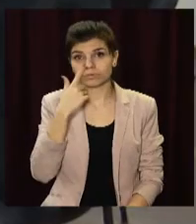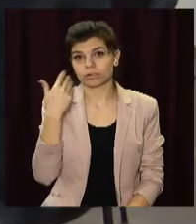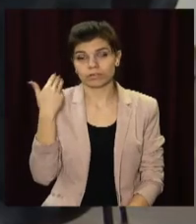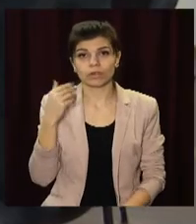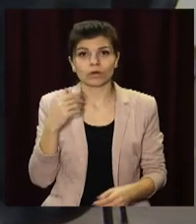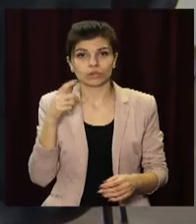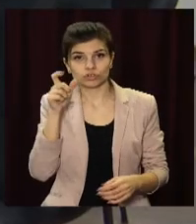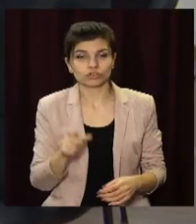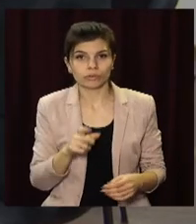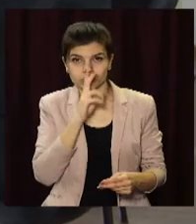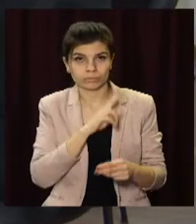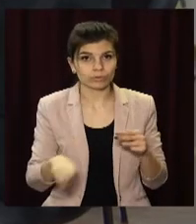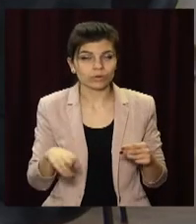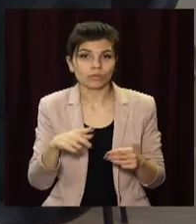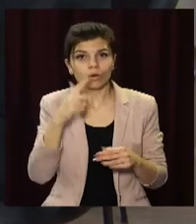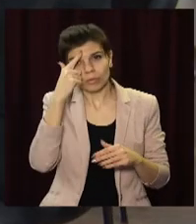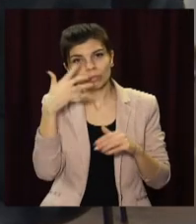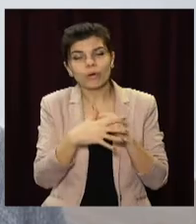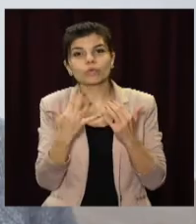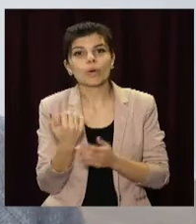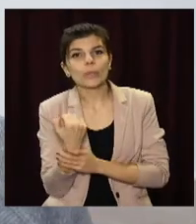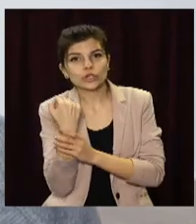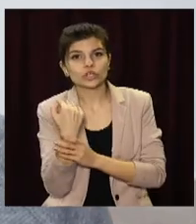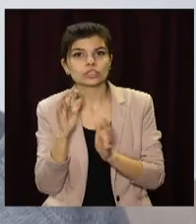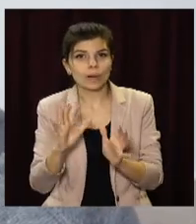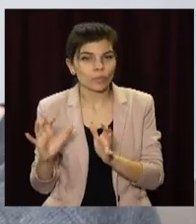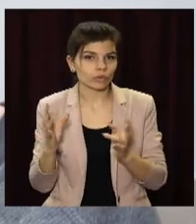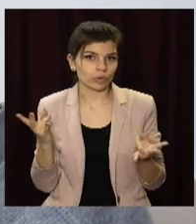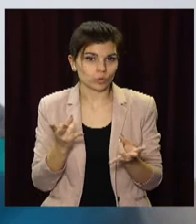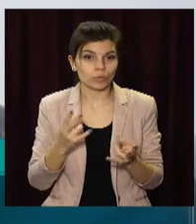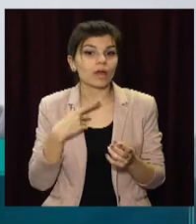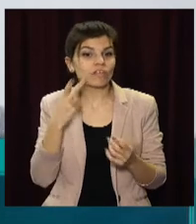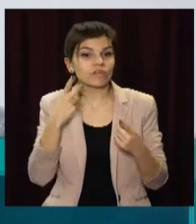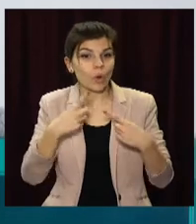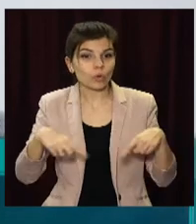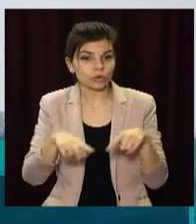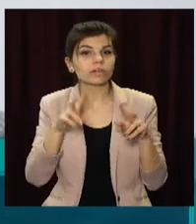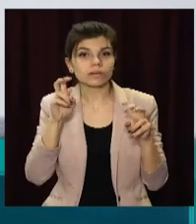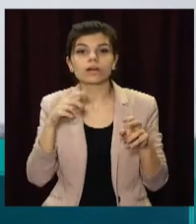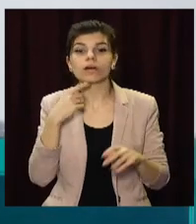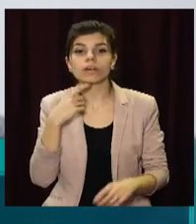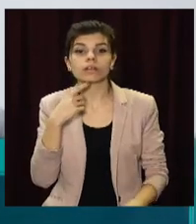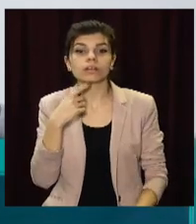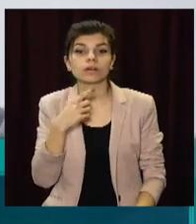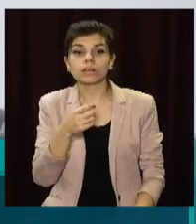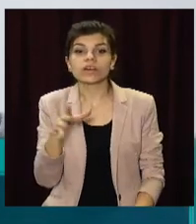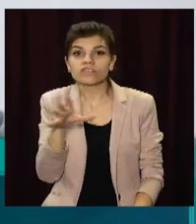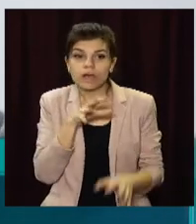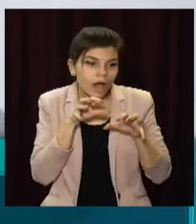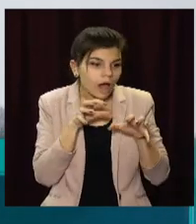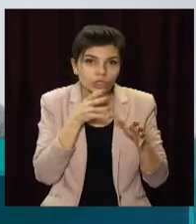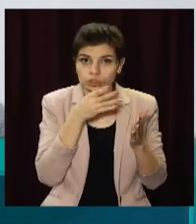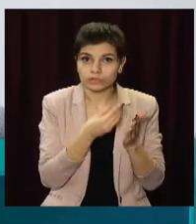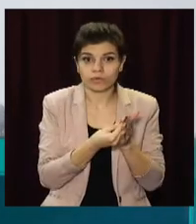Тому розуміє, наскільки важлива підтримка та турбота. В самій організації ми завжди говоримо одну і ту же фразу – світ до свого по своїй. Ніхто